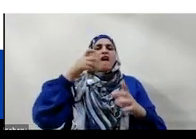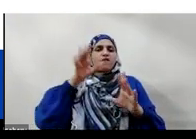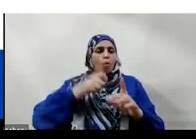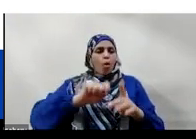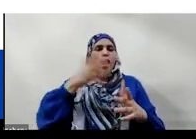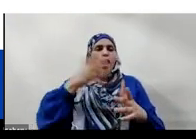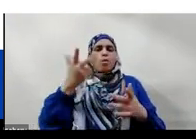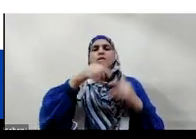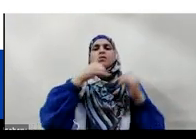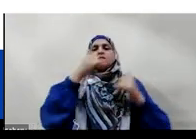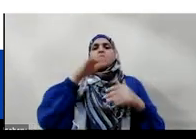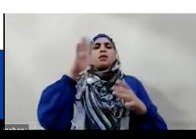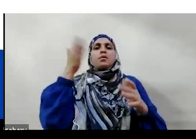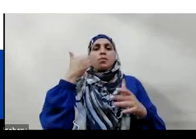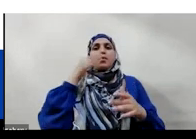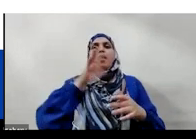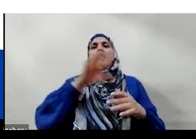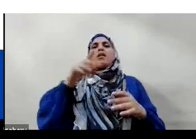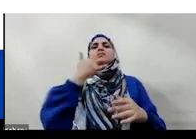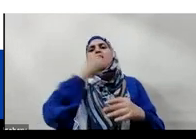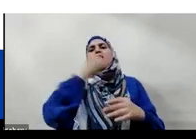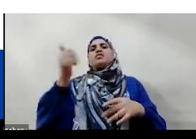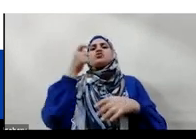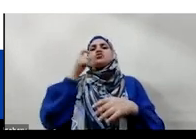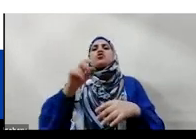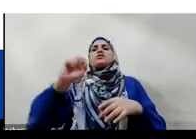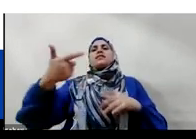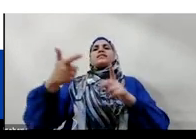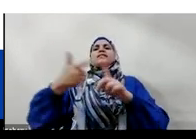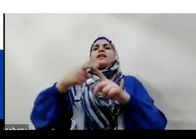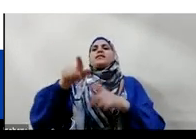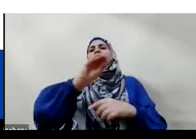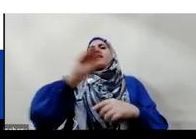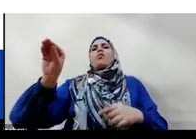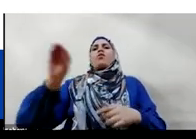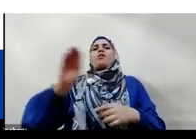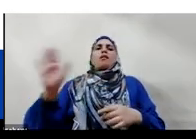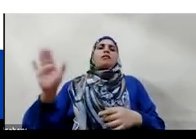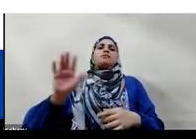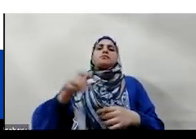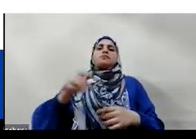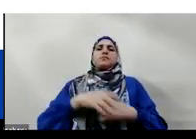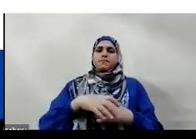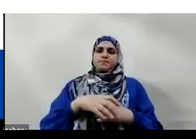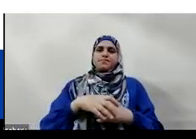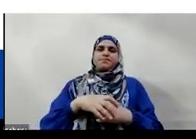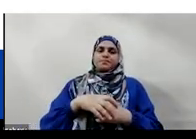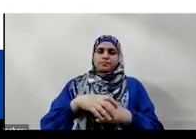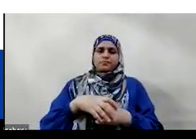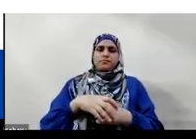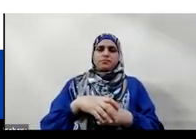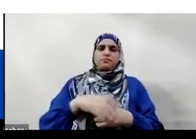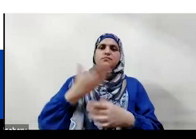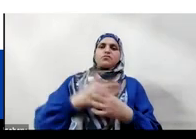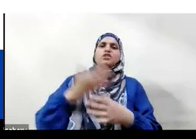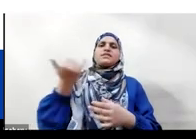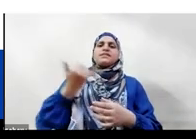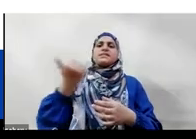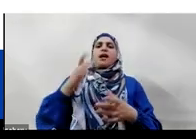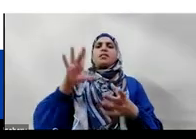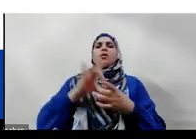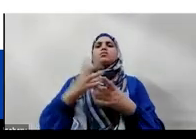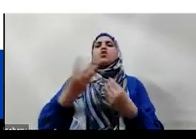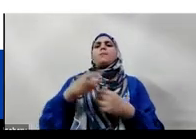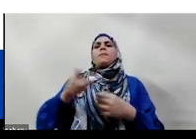اللي هو حاطه في الابليكيشنز ما يردش عليهم. ففي الحالة دي الحل الوحيد اللي احنا نعرف نتواصل مع الشخص من خلاله